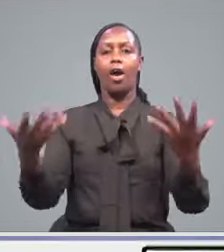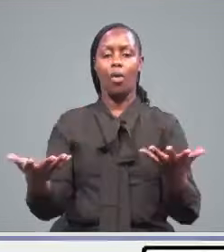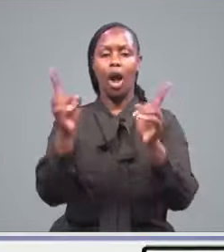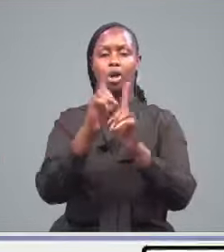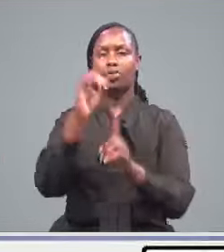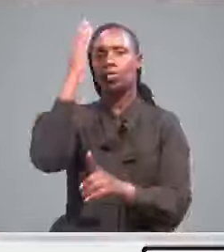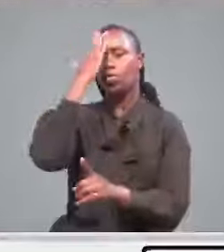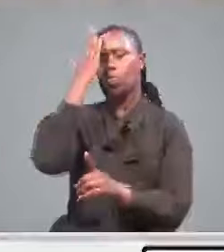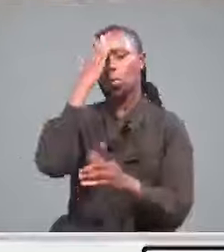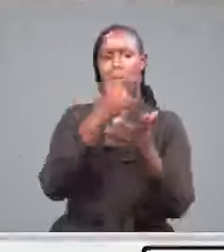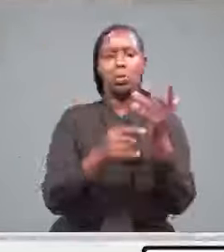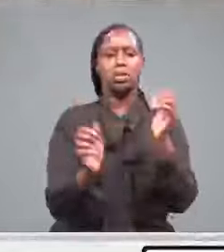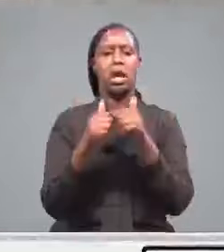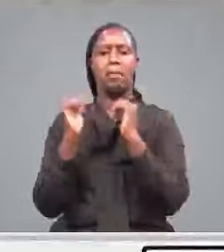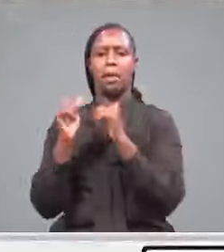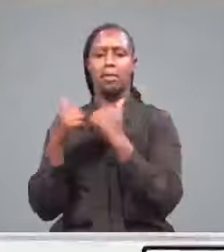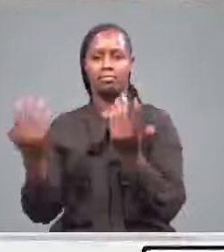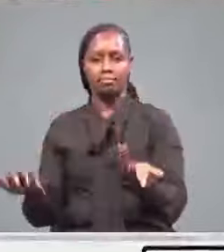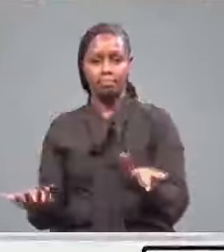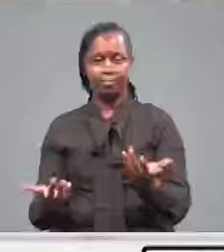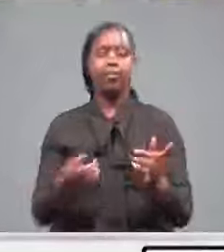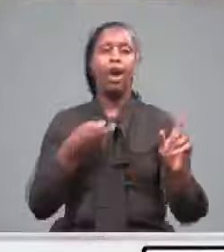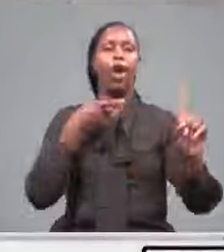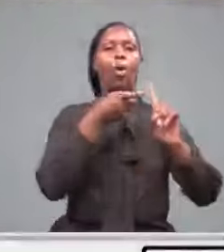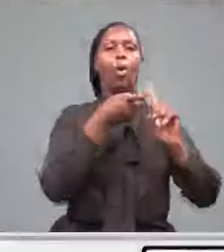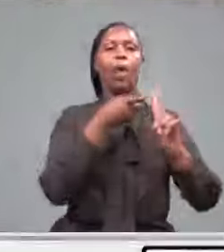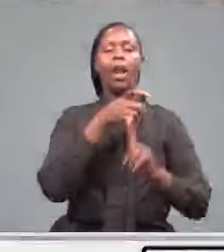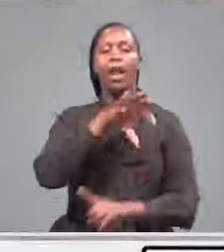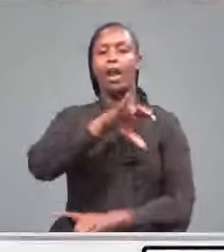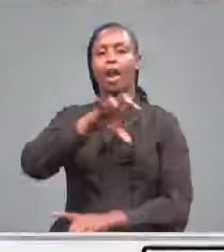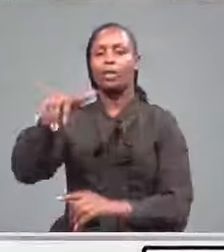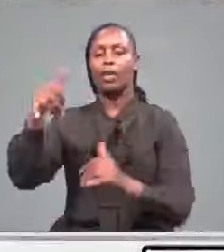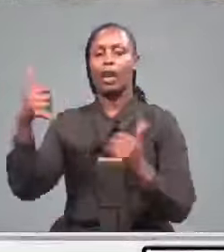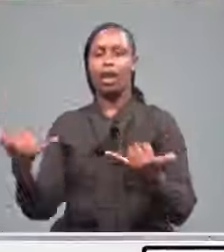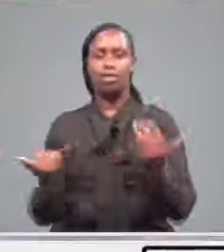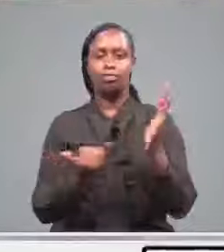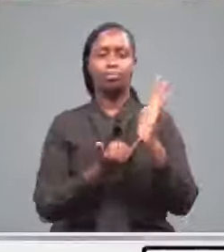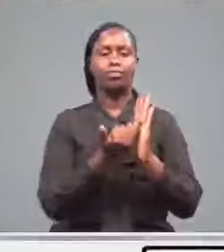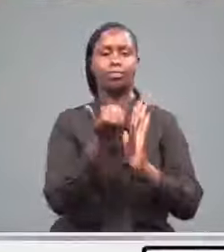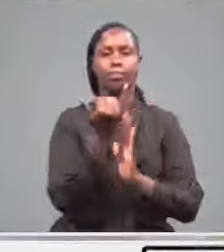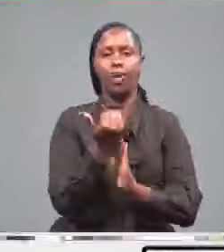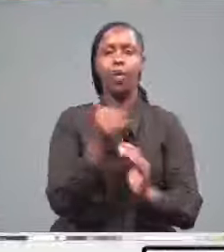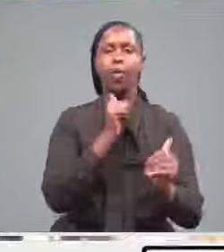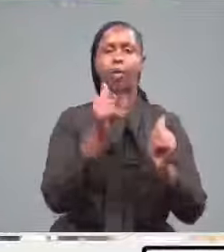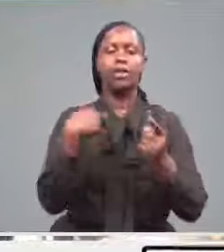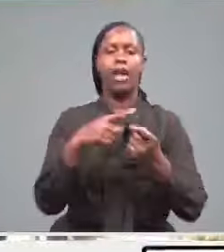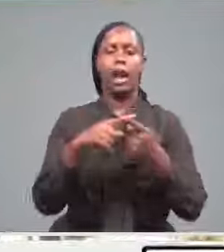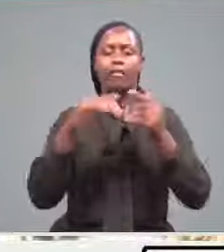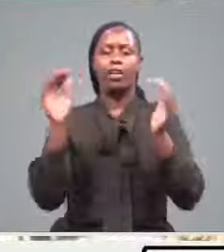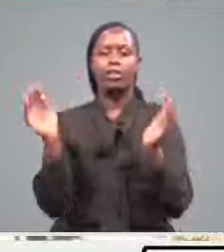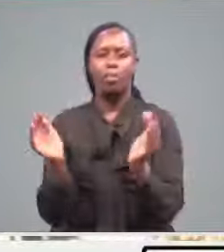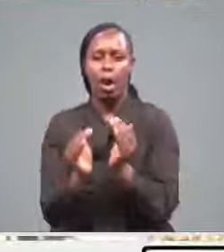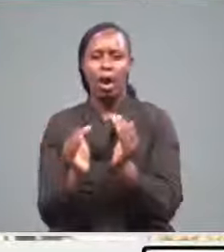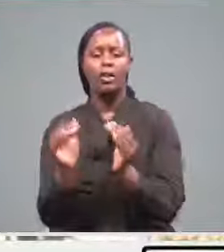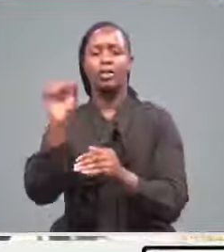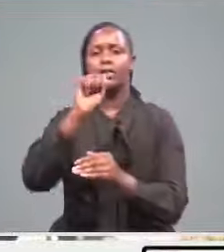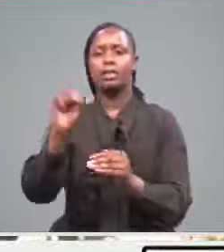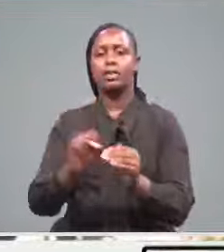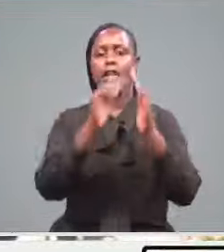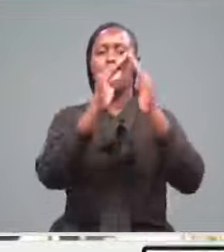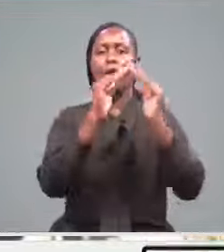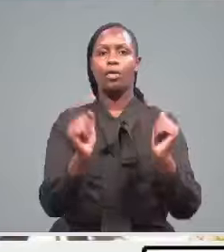nayo imeendelea. Kaunti ya Kwale sasa inaongeza orodha ya kaunti zenye ikulu ndogo ya rais. Jumba hili awali